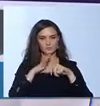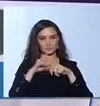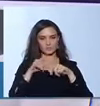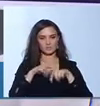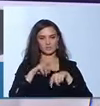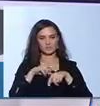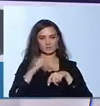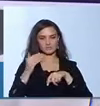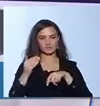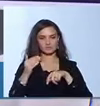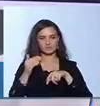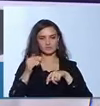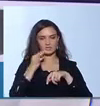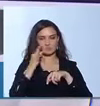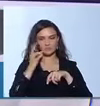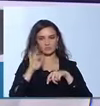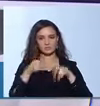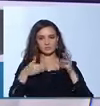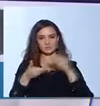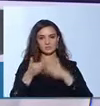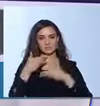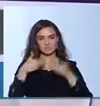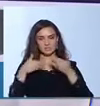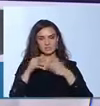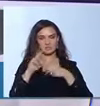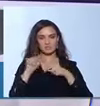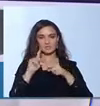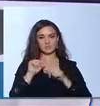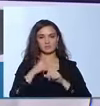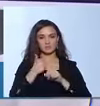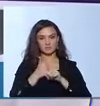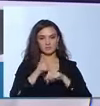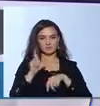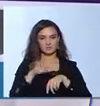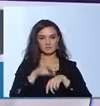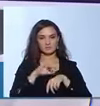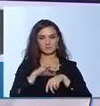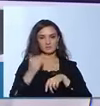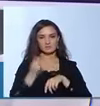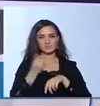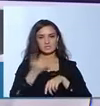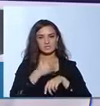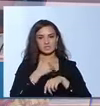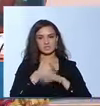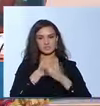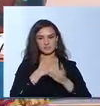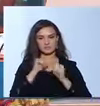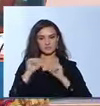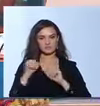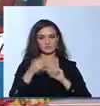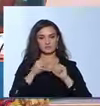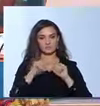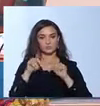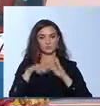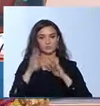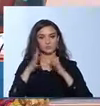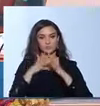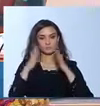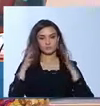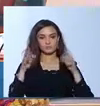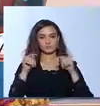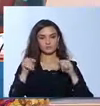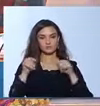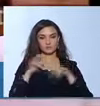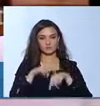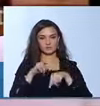ექიმთა გამოცდილების გაზიარება და რა თქმა უნდა პაციენტების ინტერესების დაცვა, იმიტომ რომ რაც უფრო მეტი